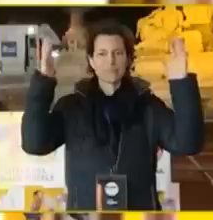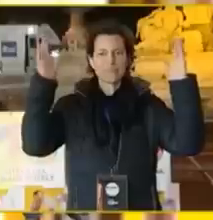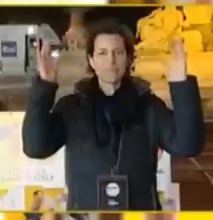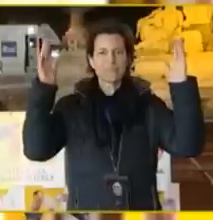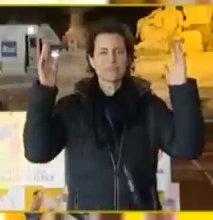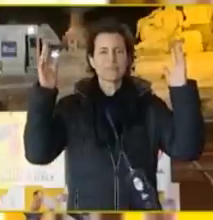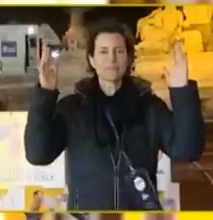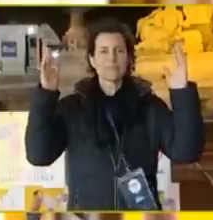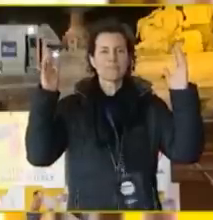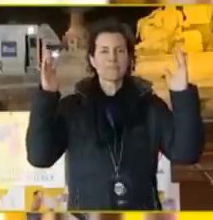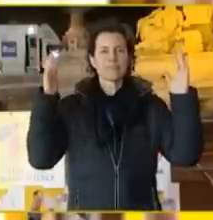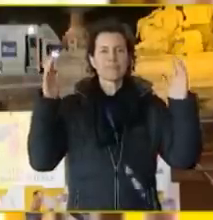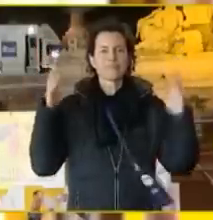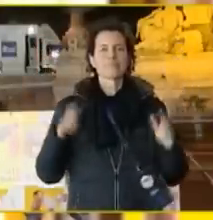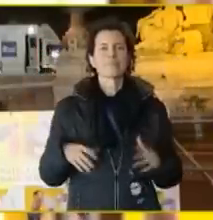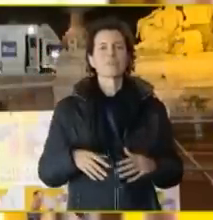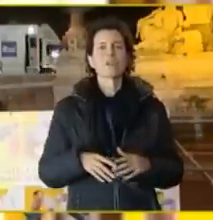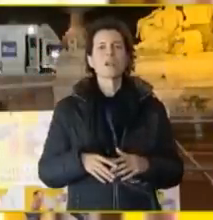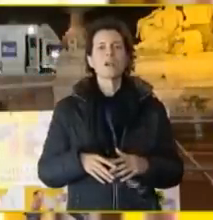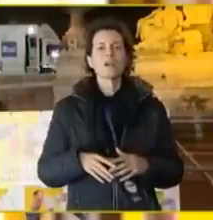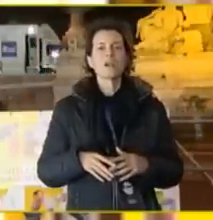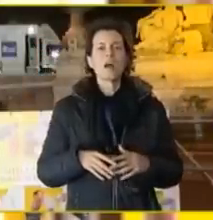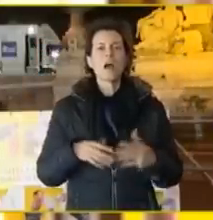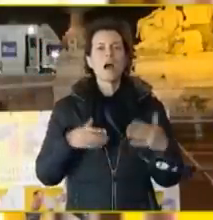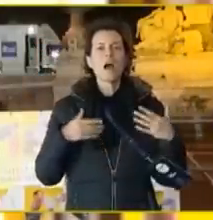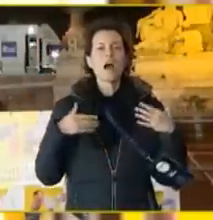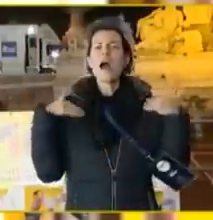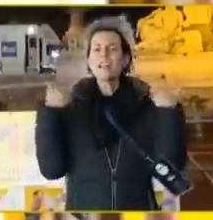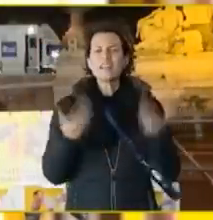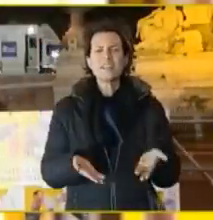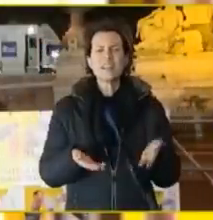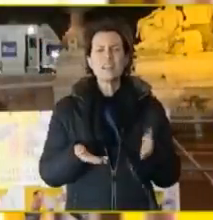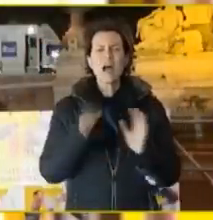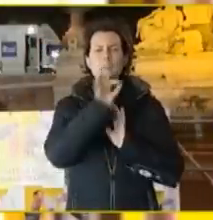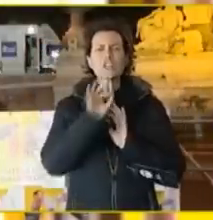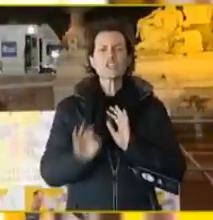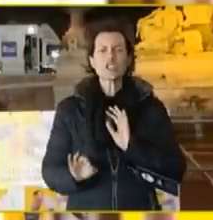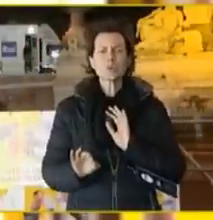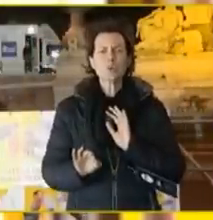Al di là di quale percentuale si tratti,